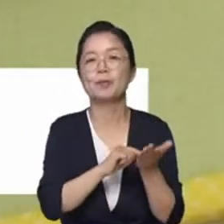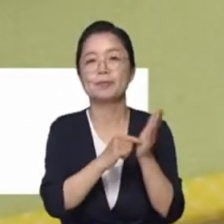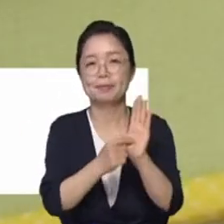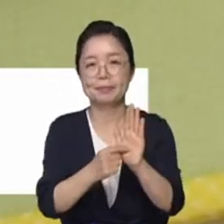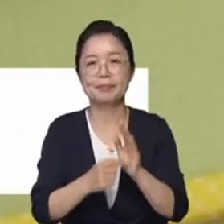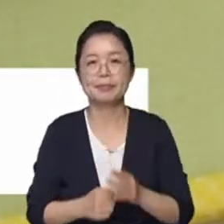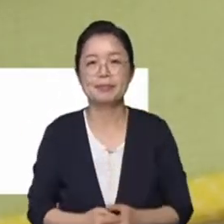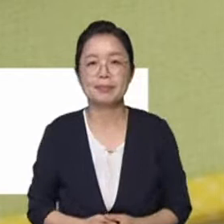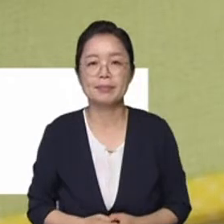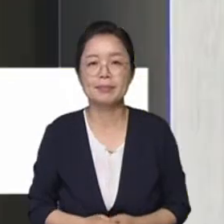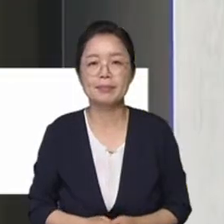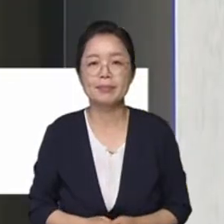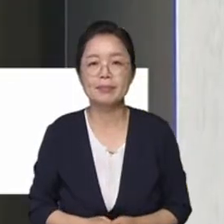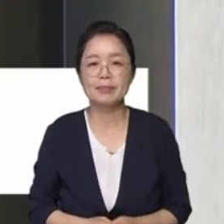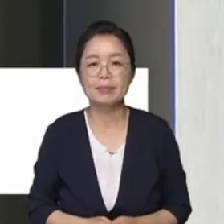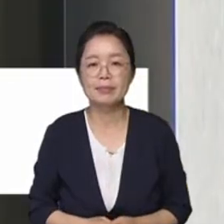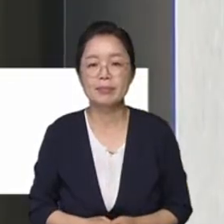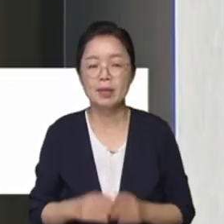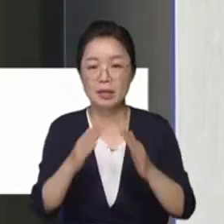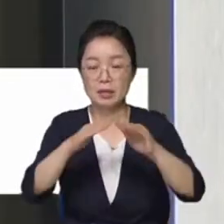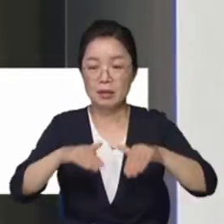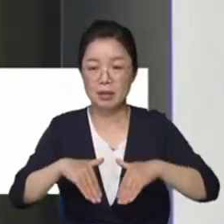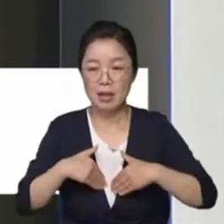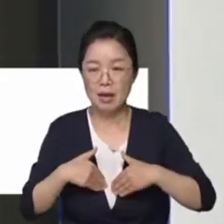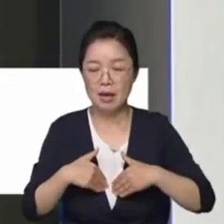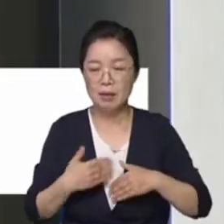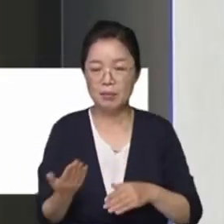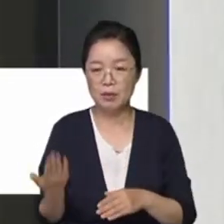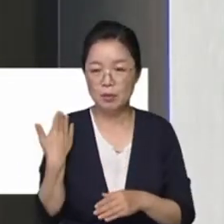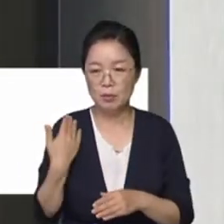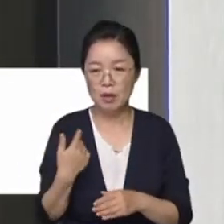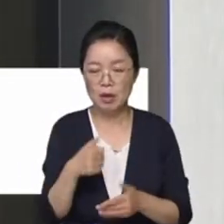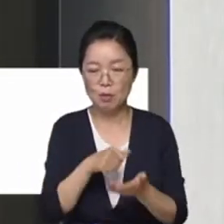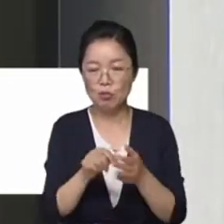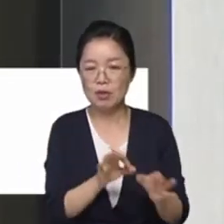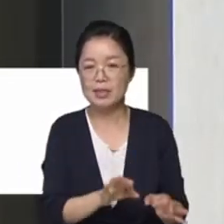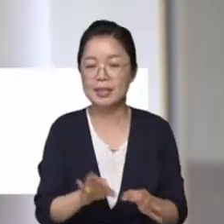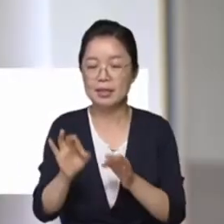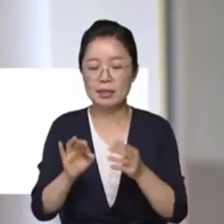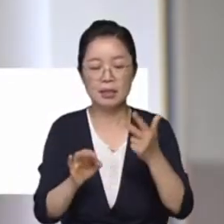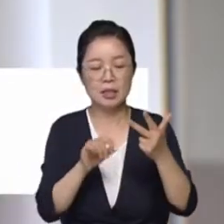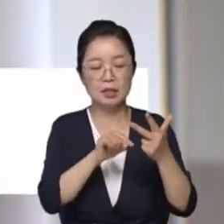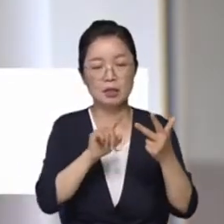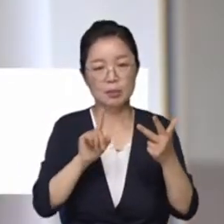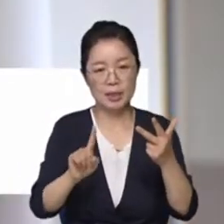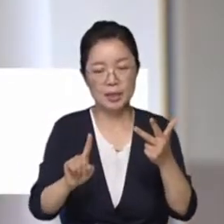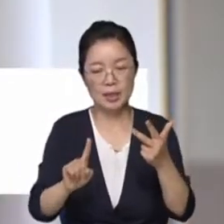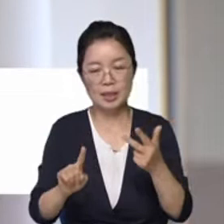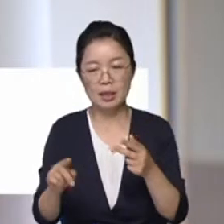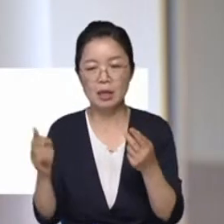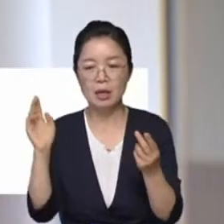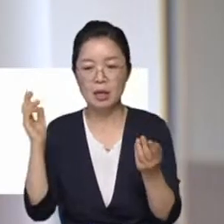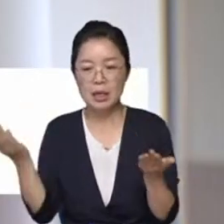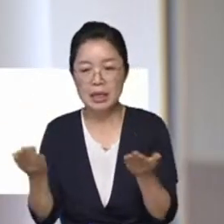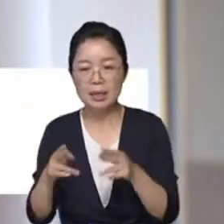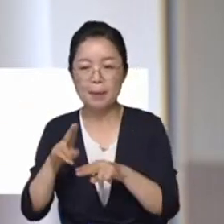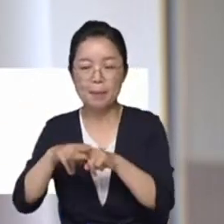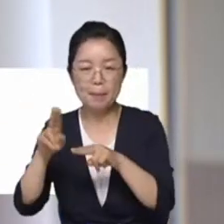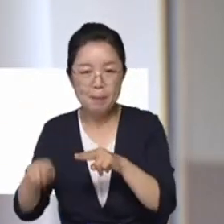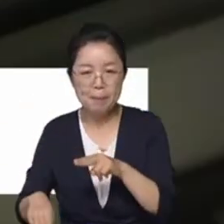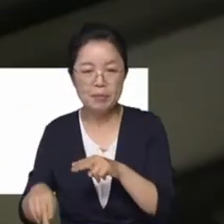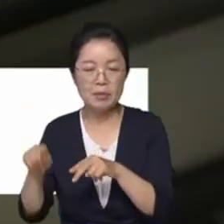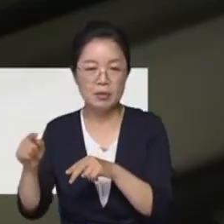가장 높았습니다. 한편 전남의 지난달 소비자 물가 상승률은 7.1%, 실업률은